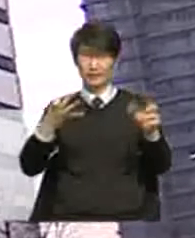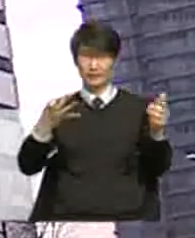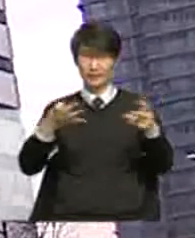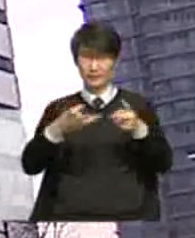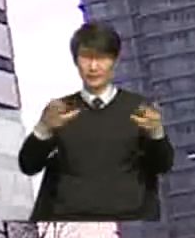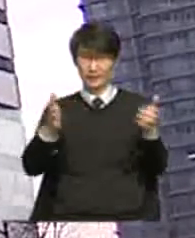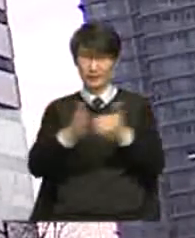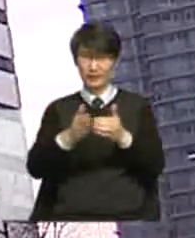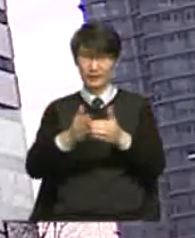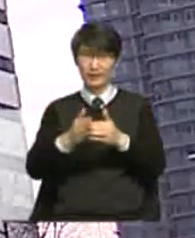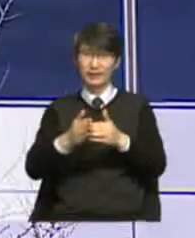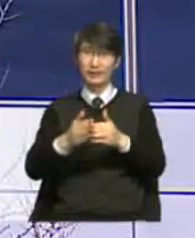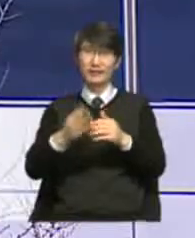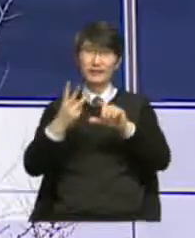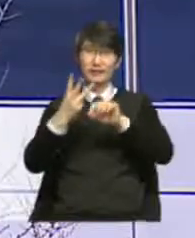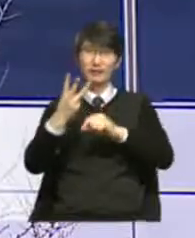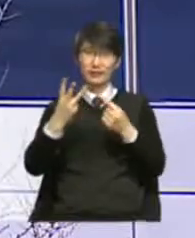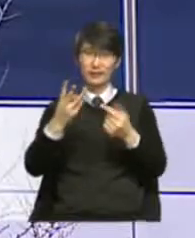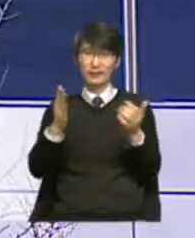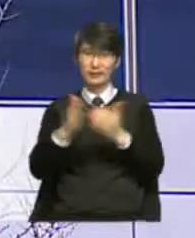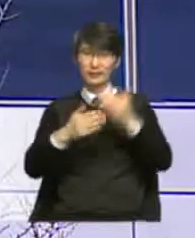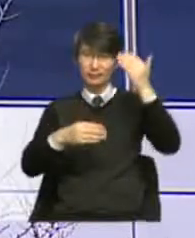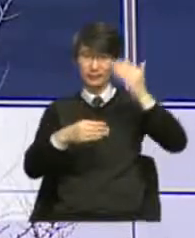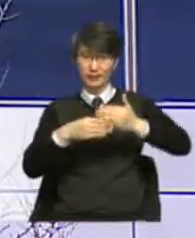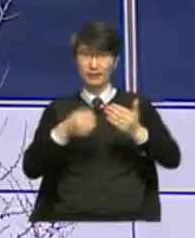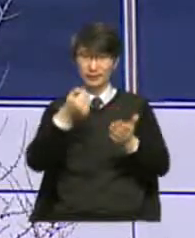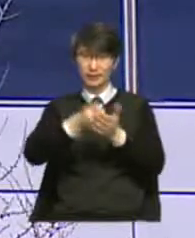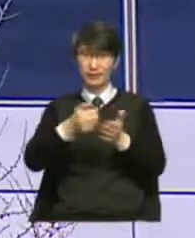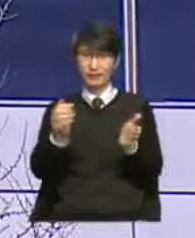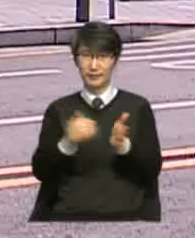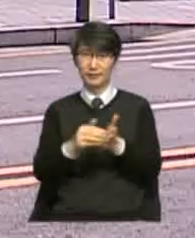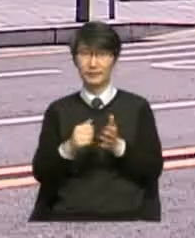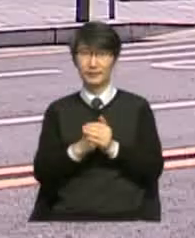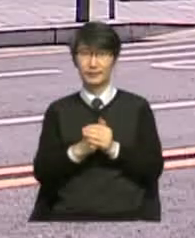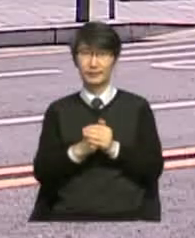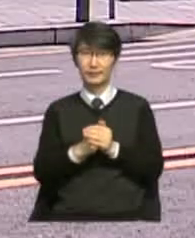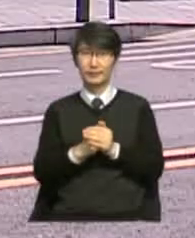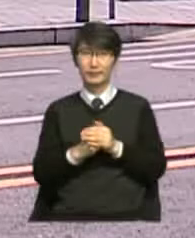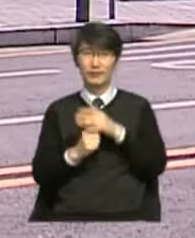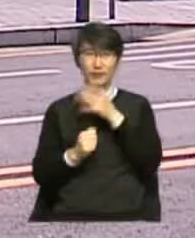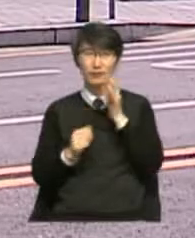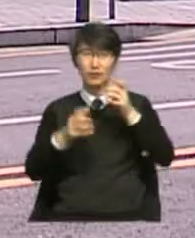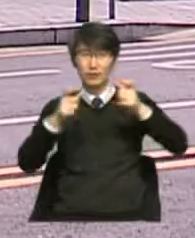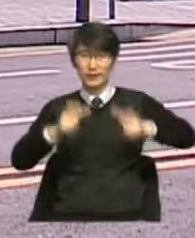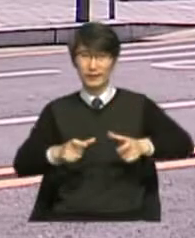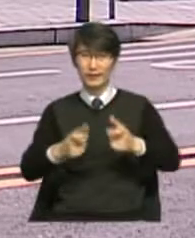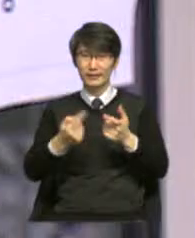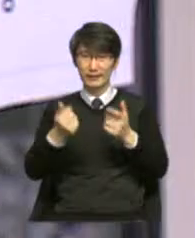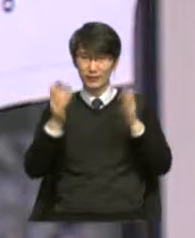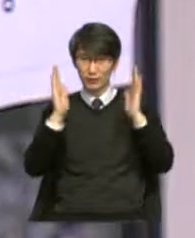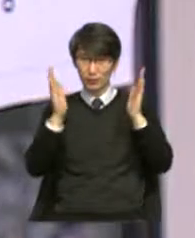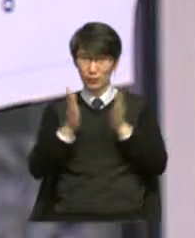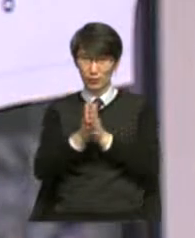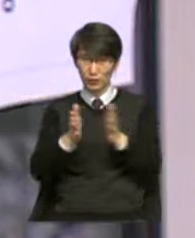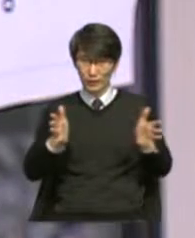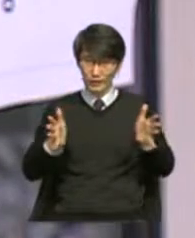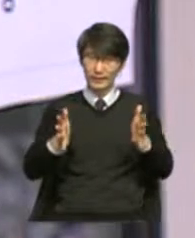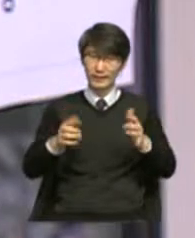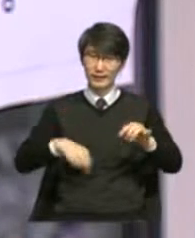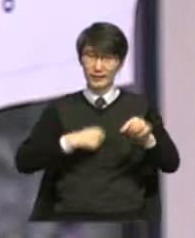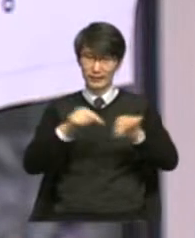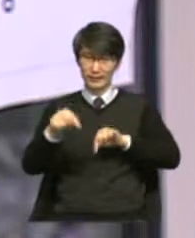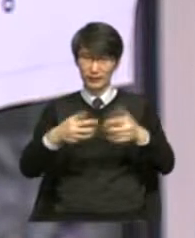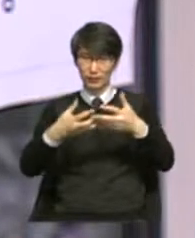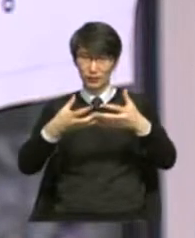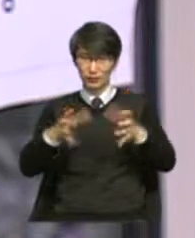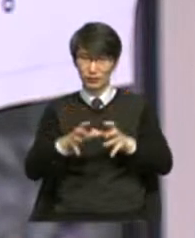21층까지는 다음 달 1일까지 폐쇄하기로 결정됐습니다. 경로당을 비롯해 작은 도서관과 주민자치회관 등도